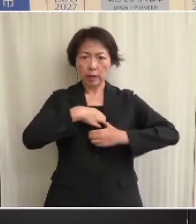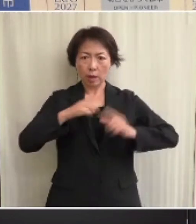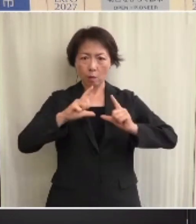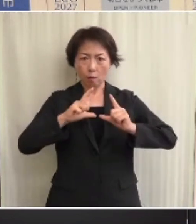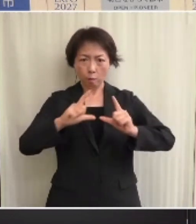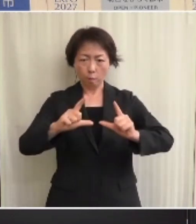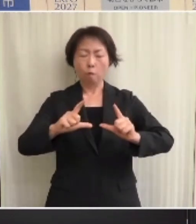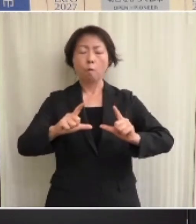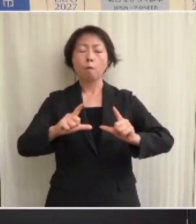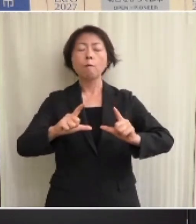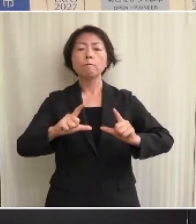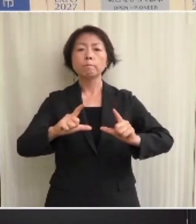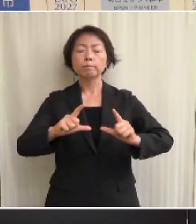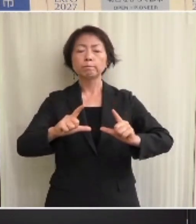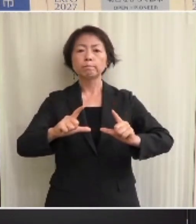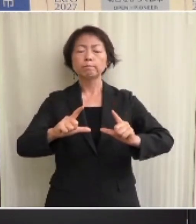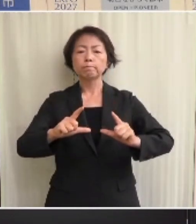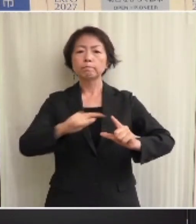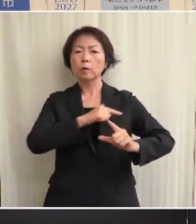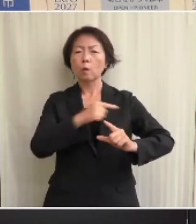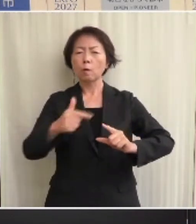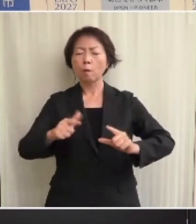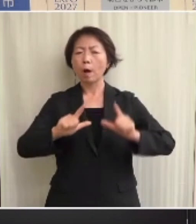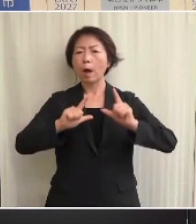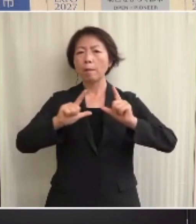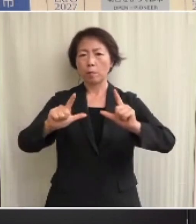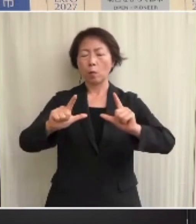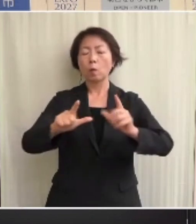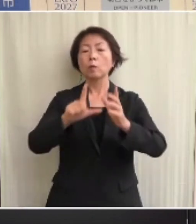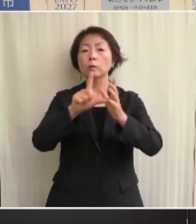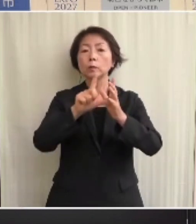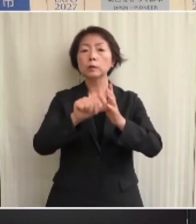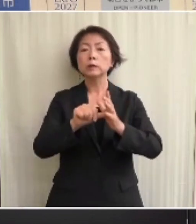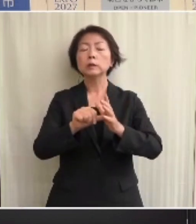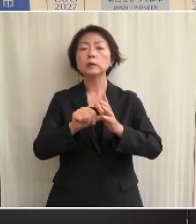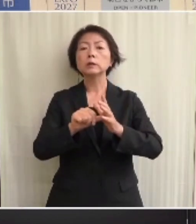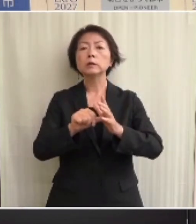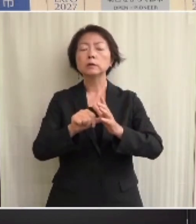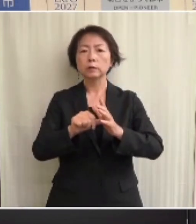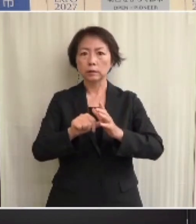等がですね、発令された場合に